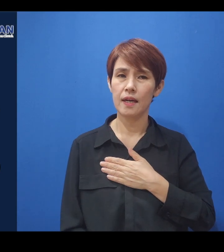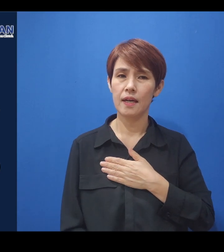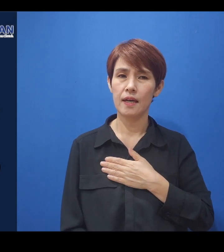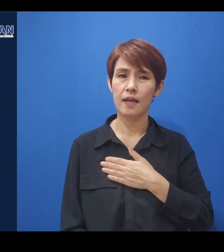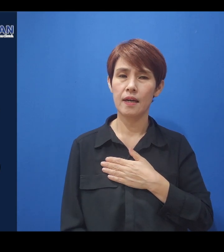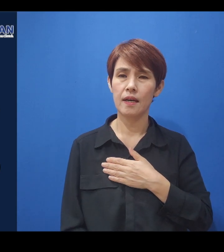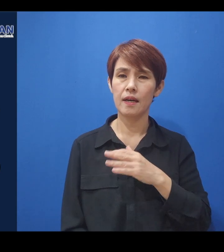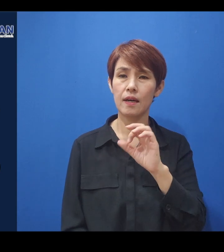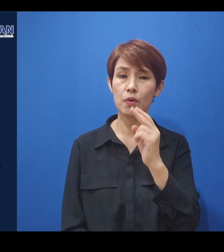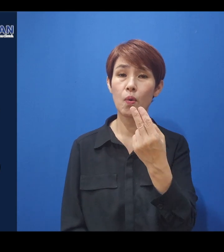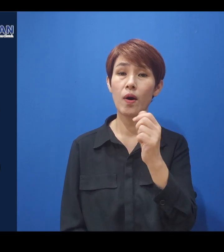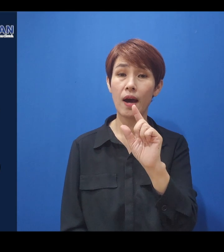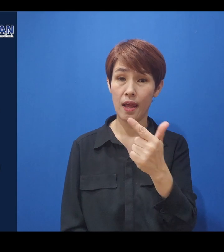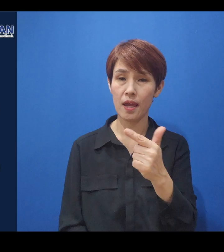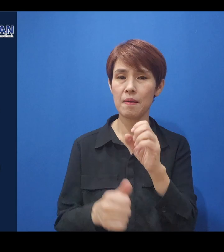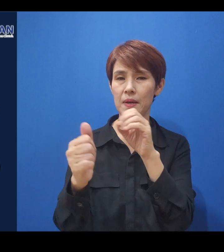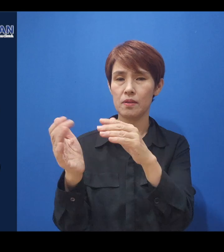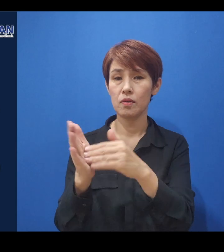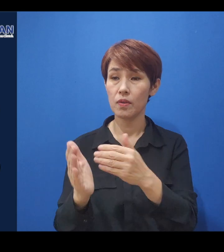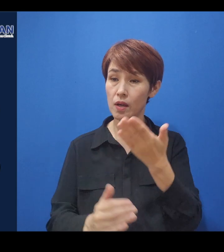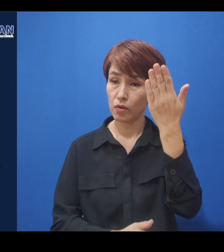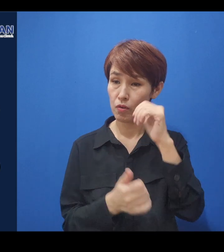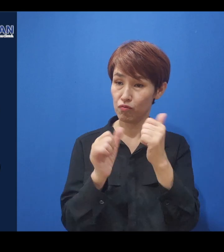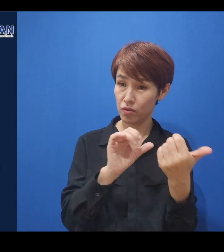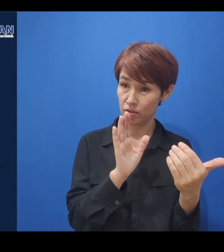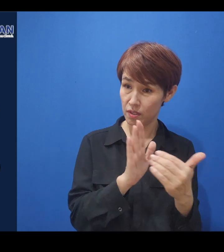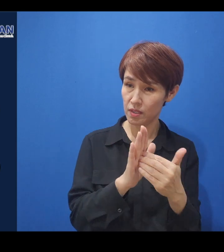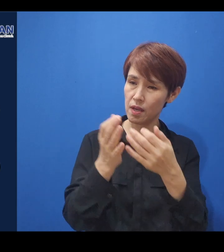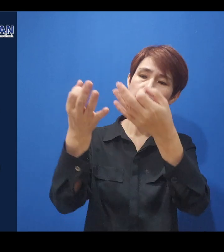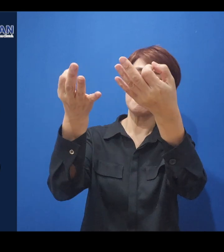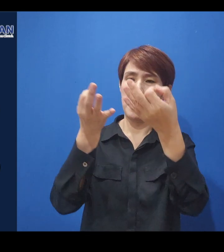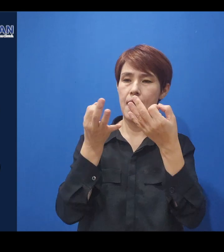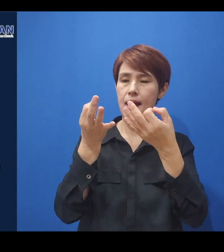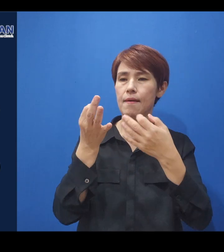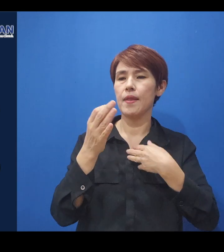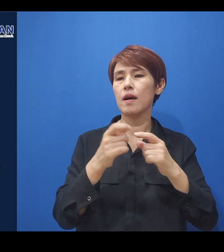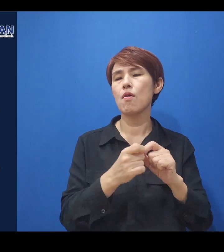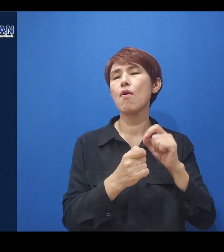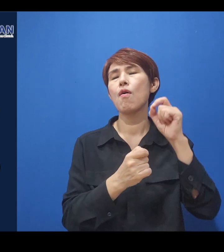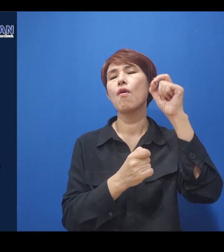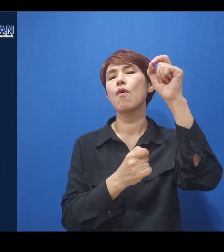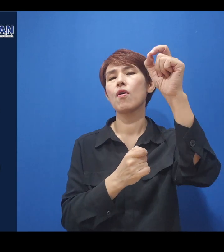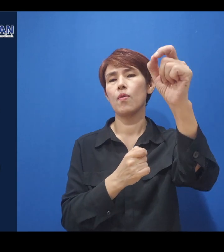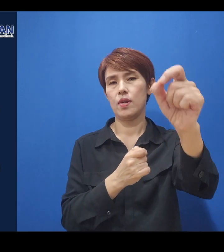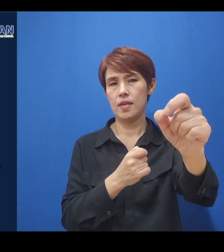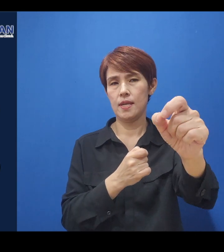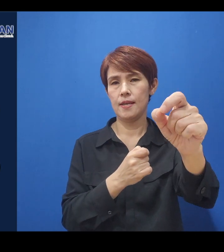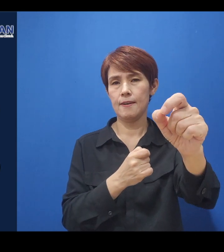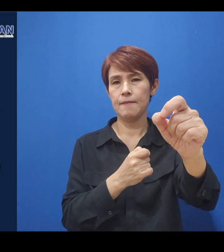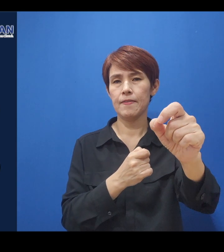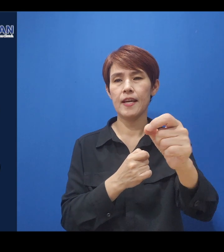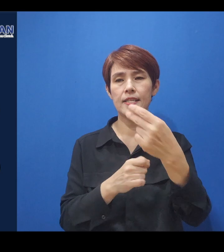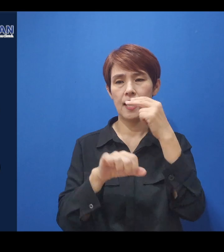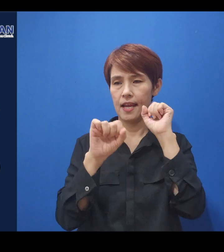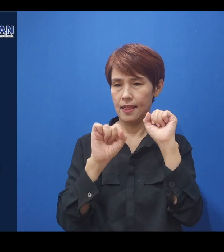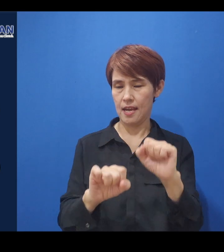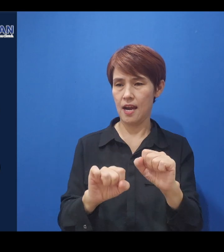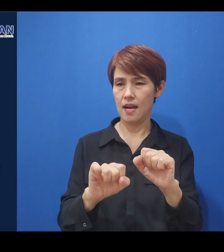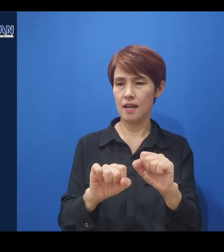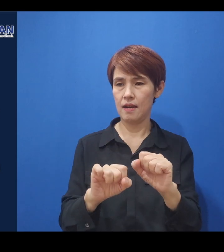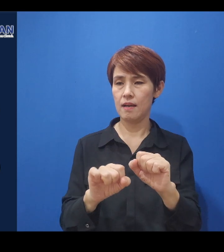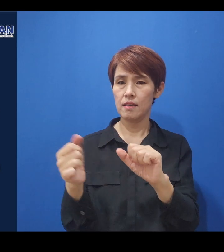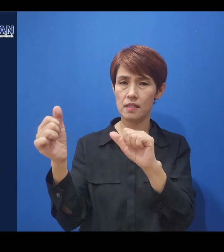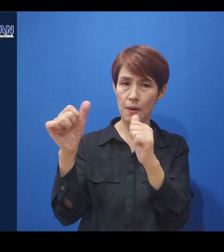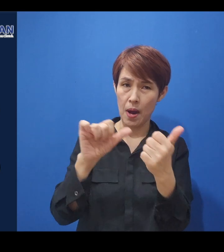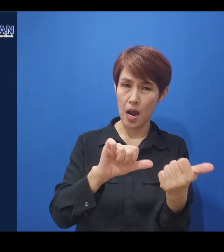내가 전에는 죽었지. 볼지어다. 이제 내가 세세토록 영원히 난 살아있다.